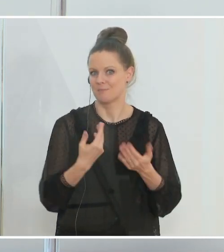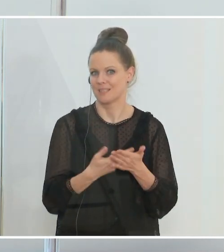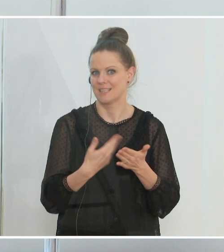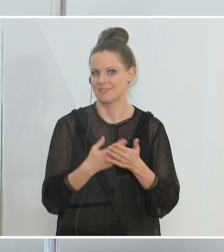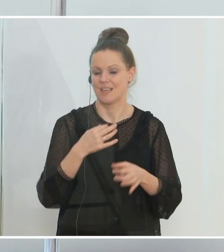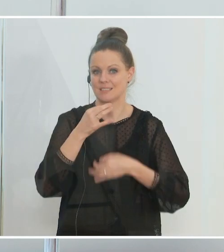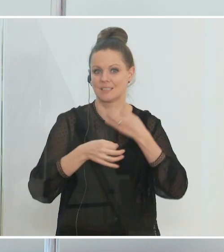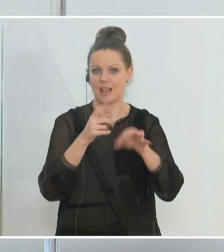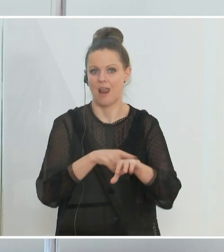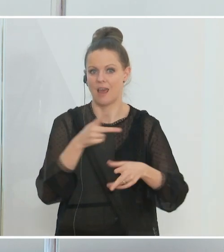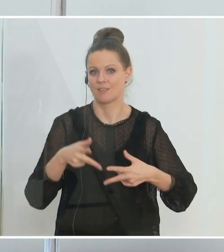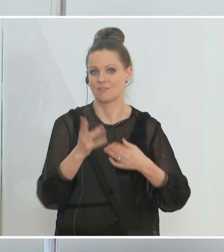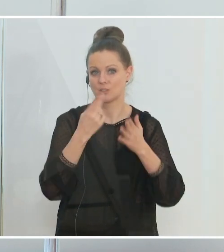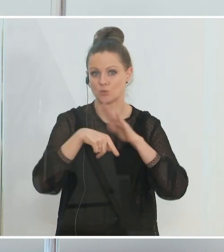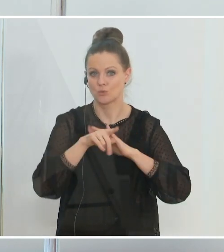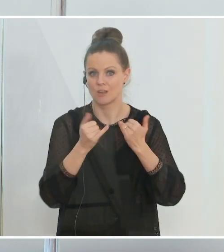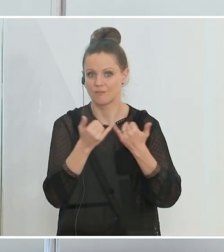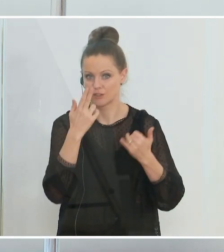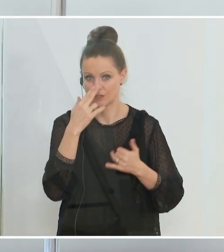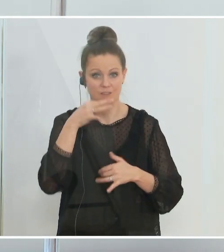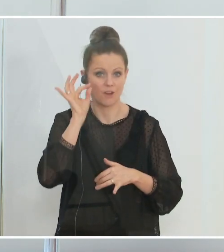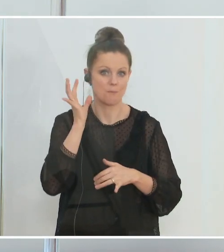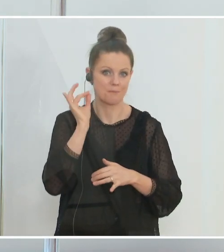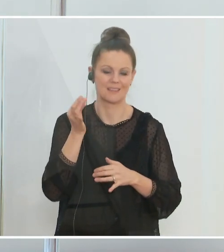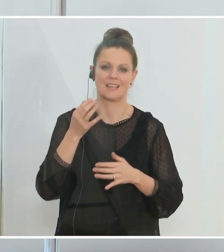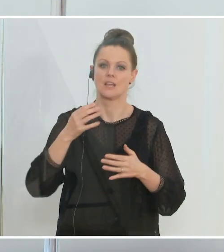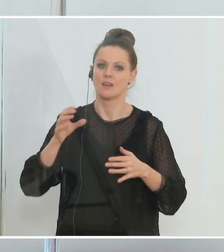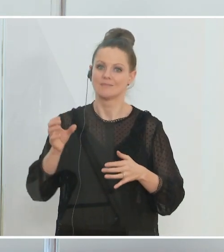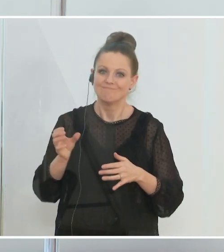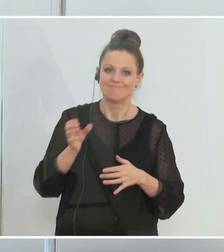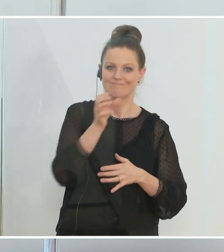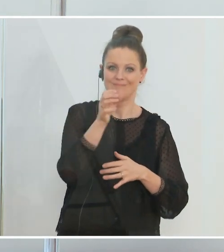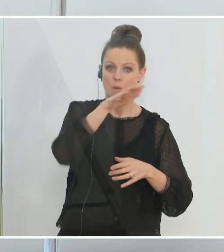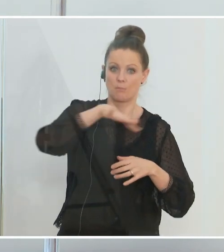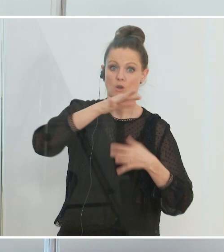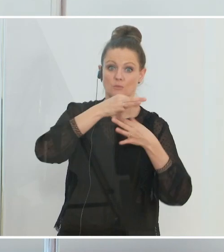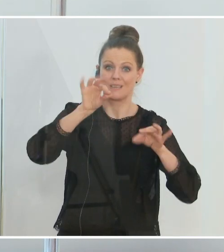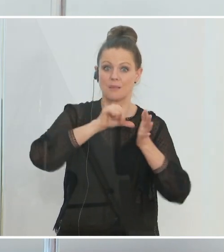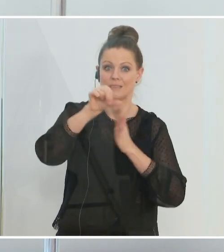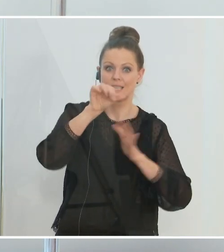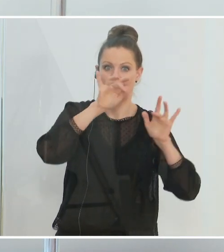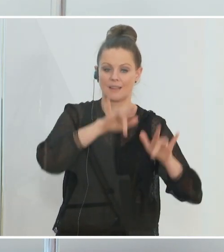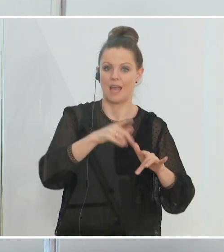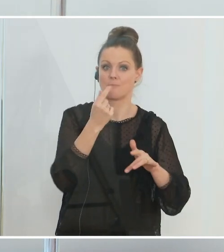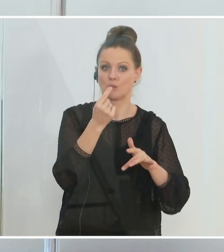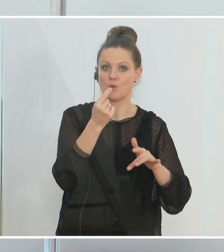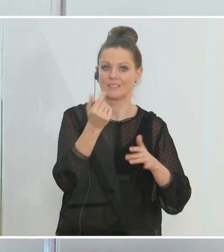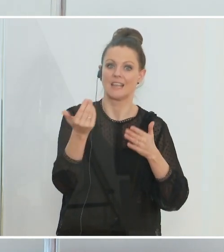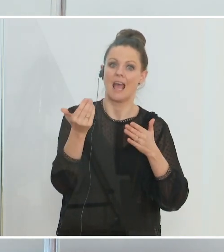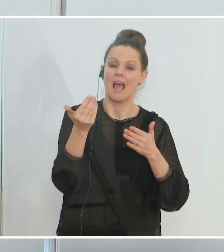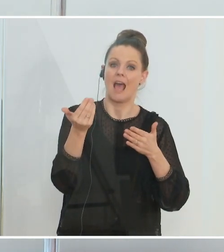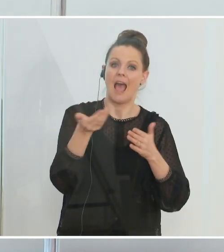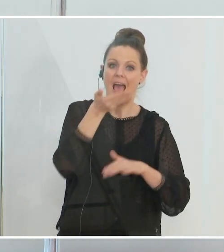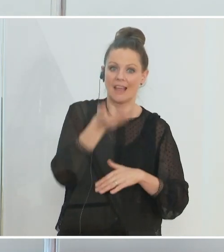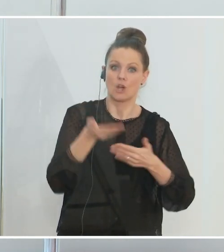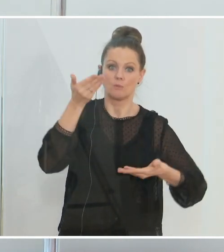jener, dass man Frauen und Mädchen einfach in besser bezahlte Branchen bekommt, damit dieser